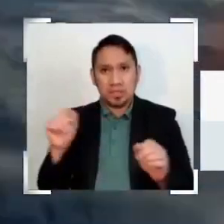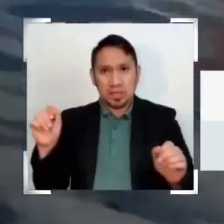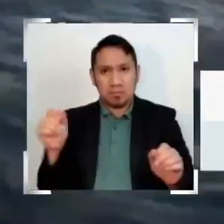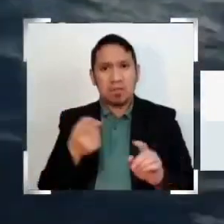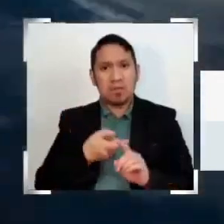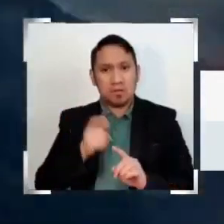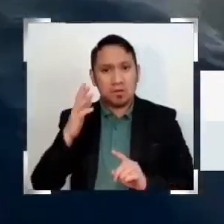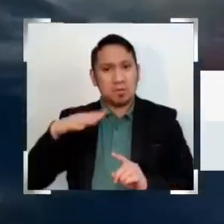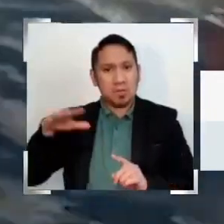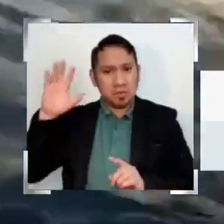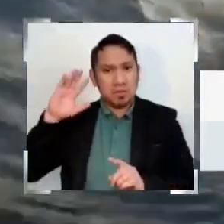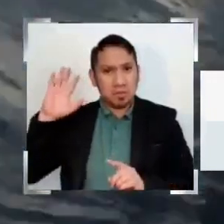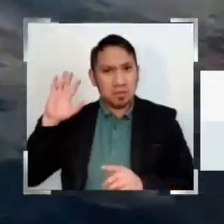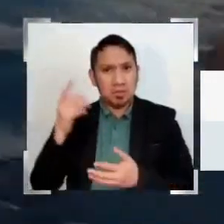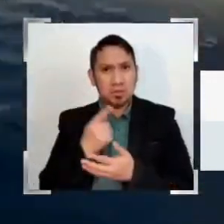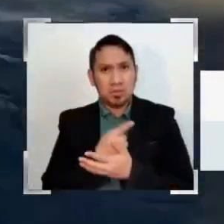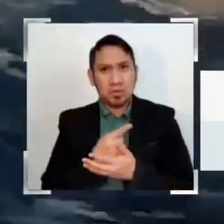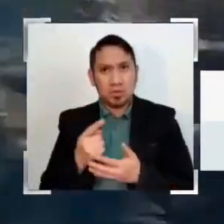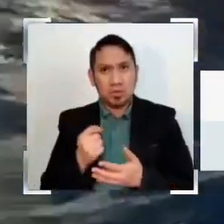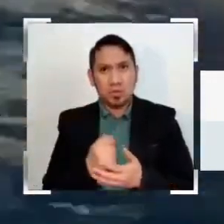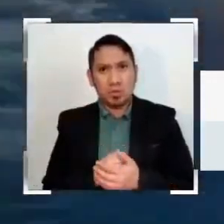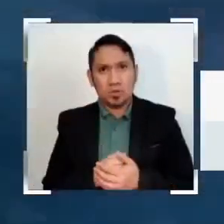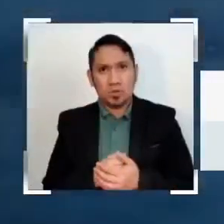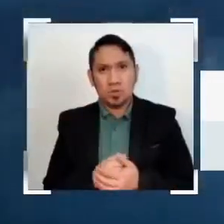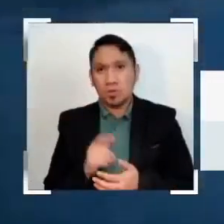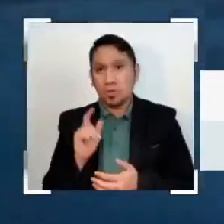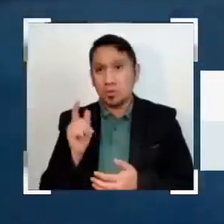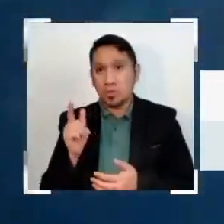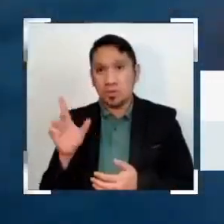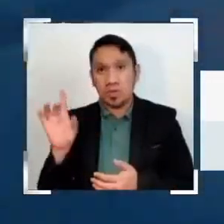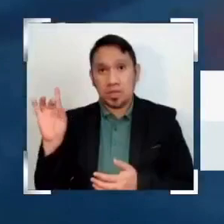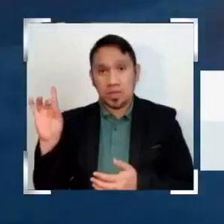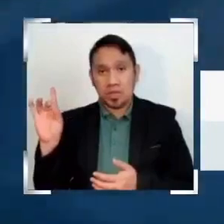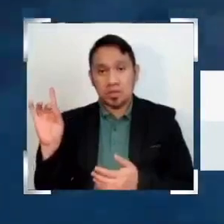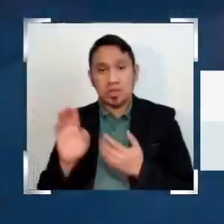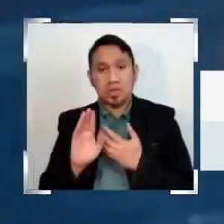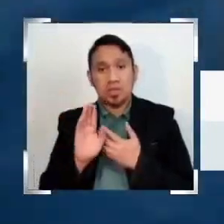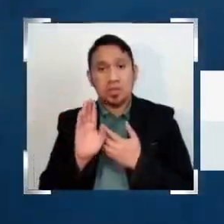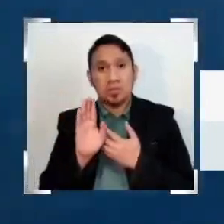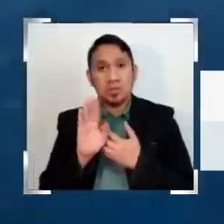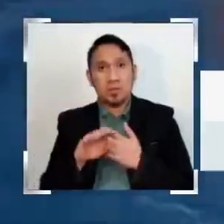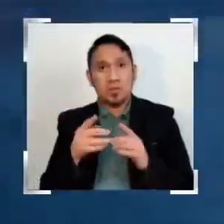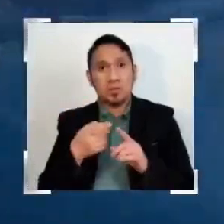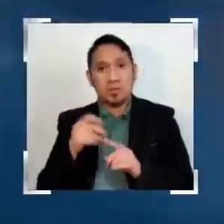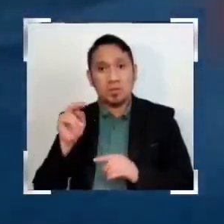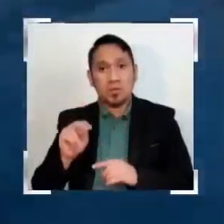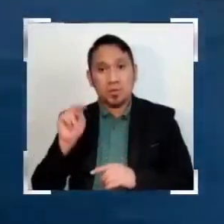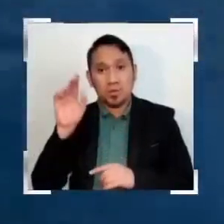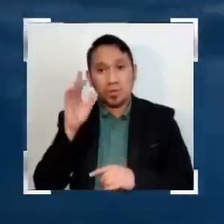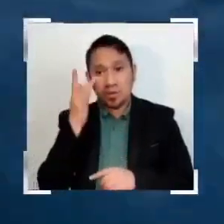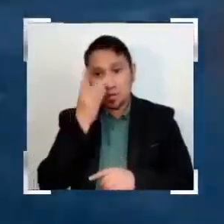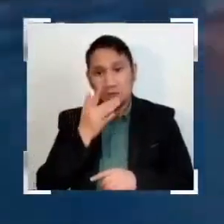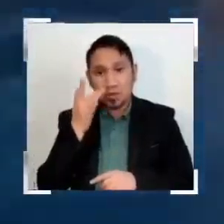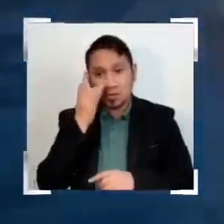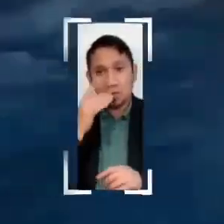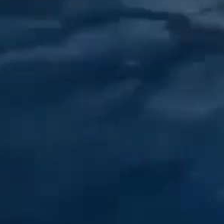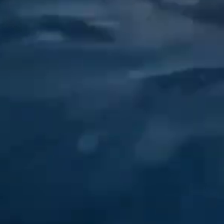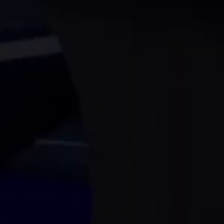Panglinggo. Umabot na sa 28,000 ang dumating sa Italy mula North Africa mula na magsimula ang taon.